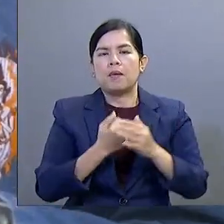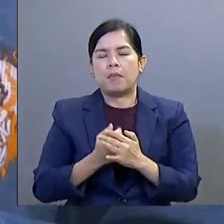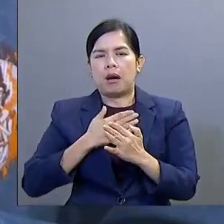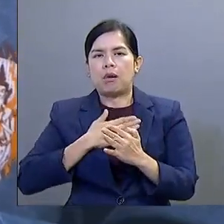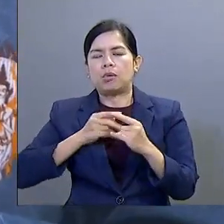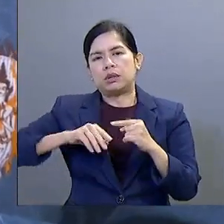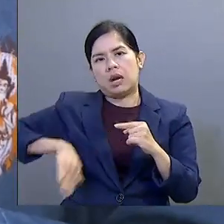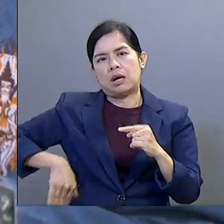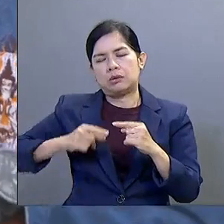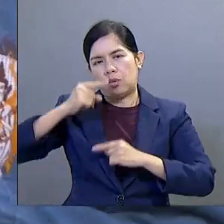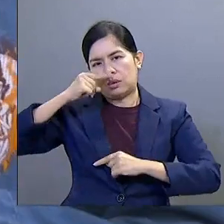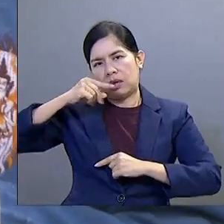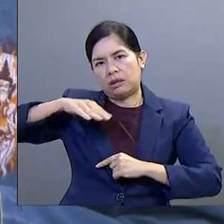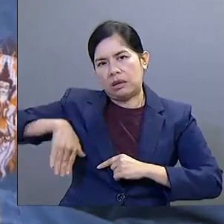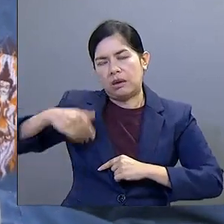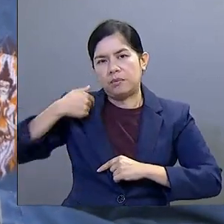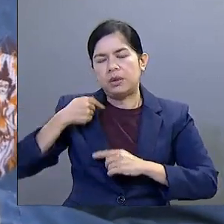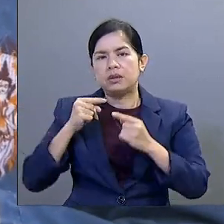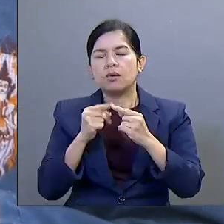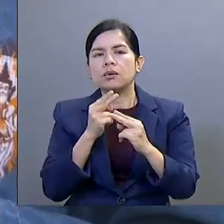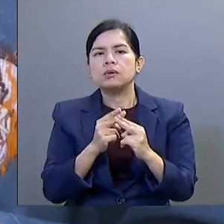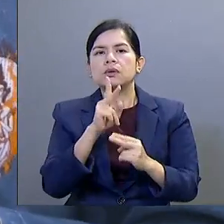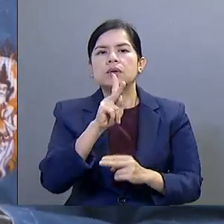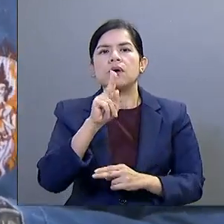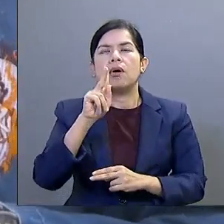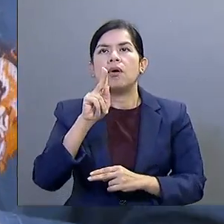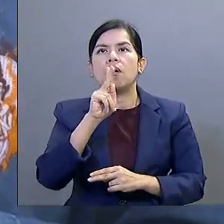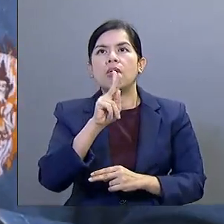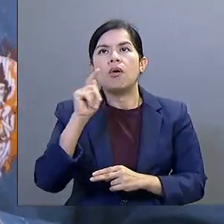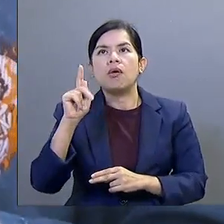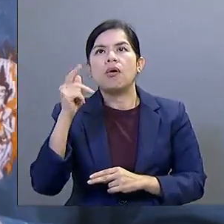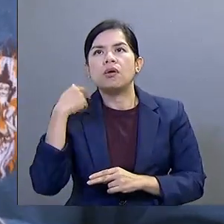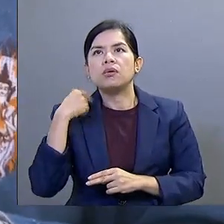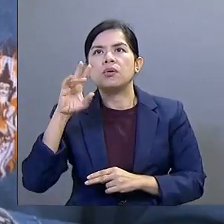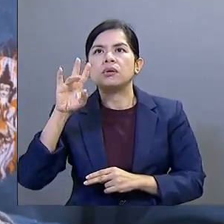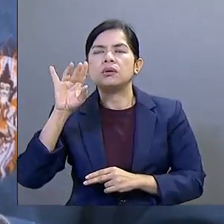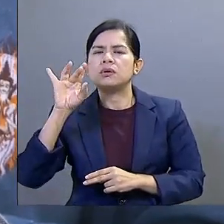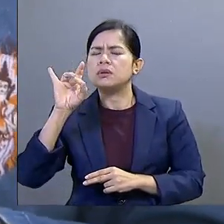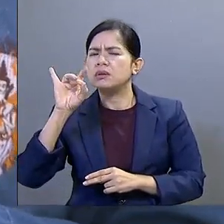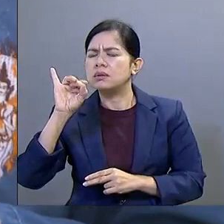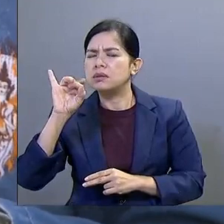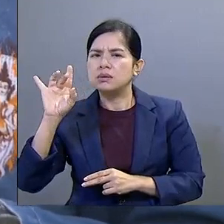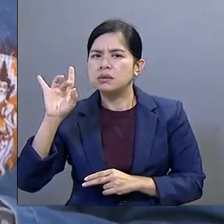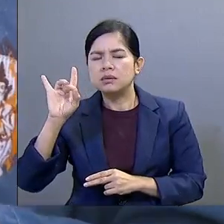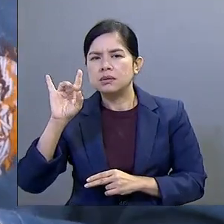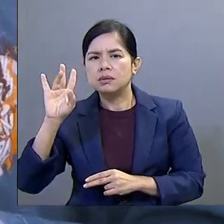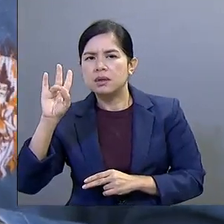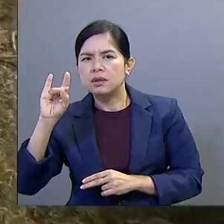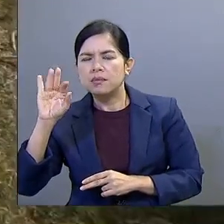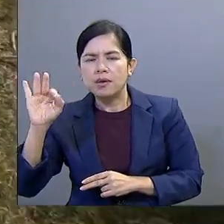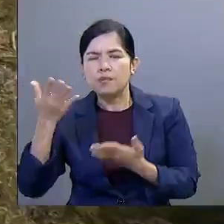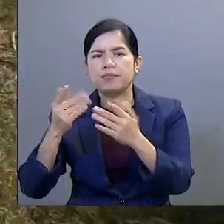ข.43ออกมาเนี่ย87ก็ไม่นิ่มจริงนะครับ